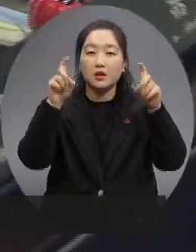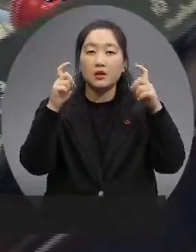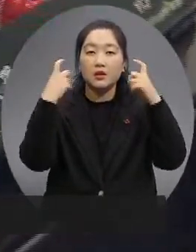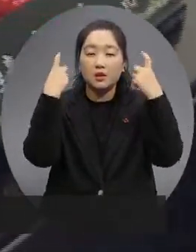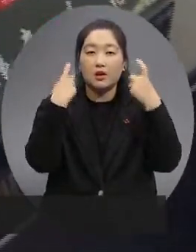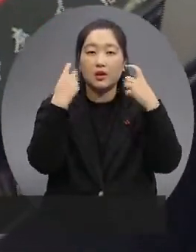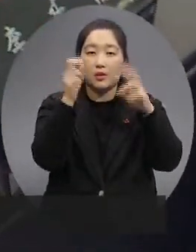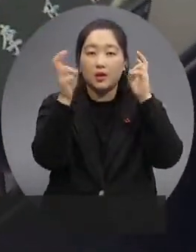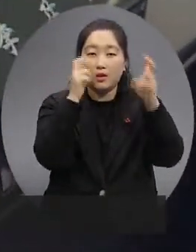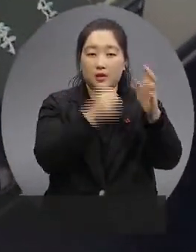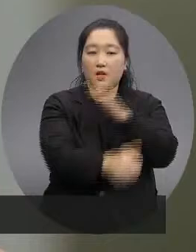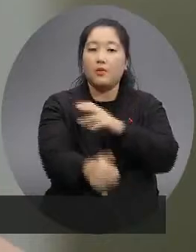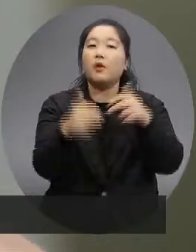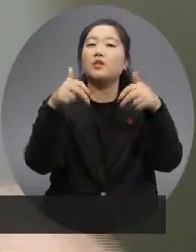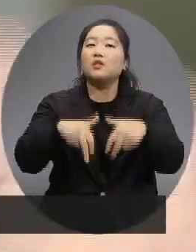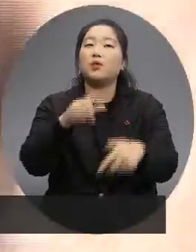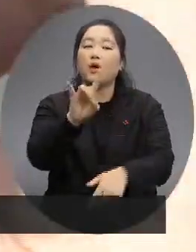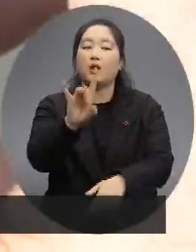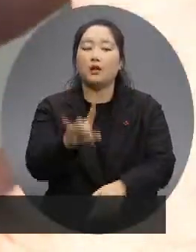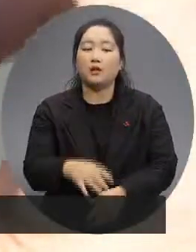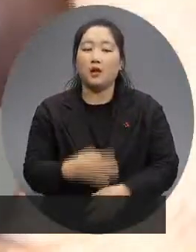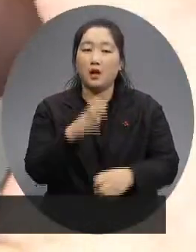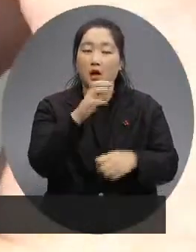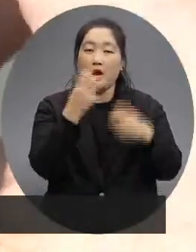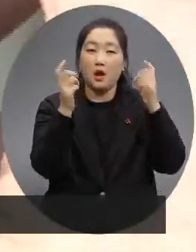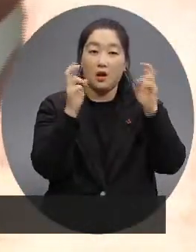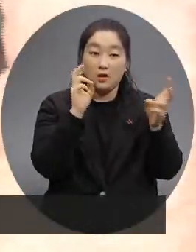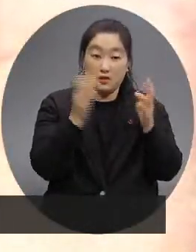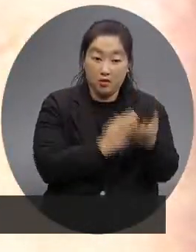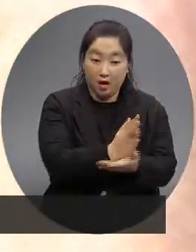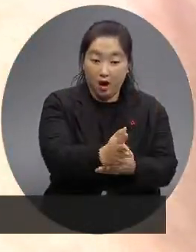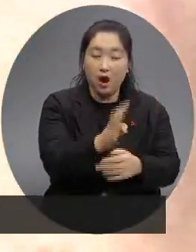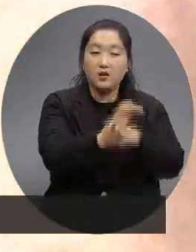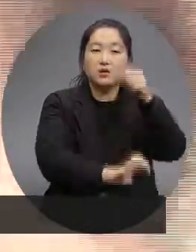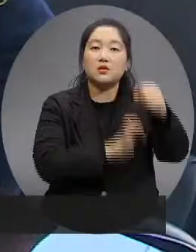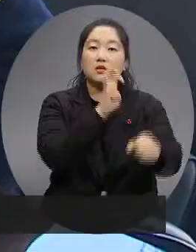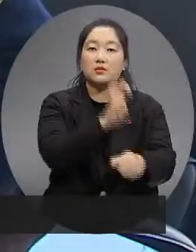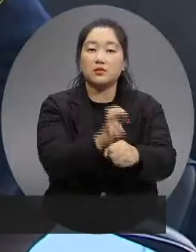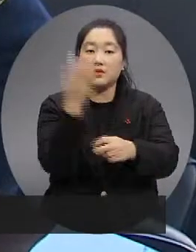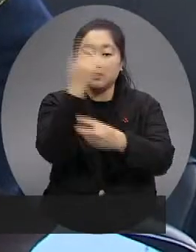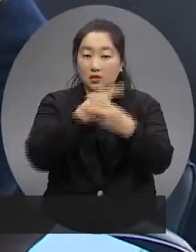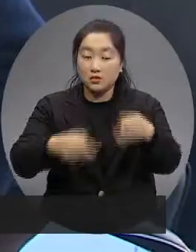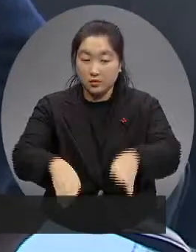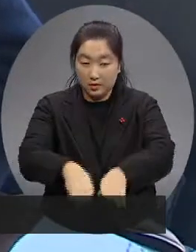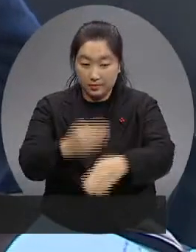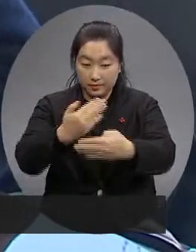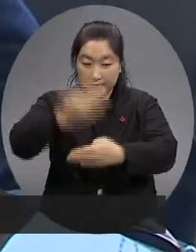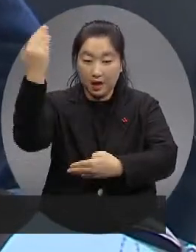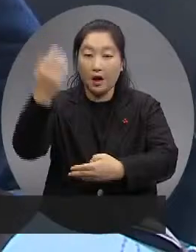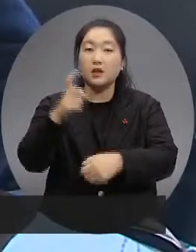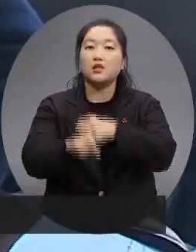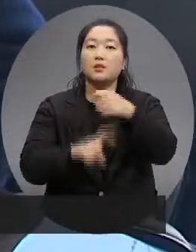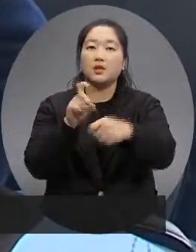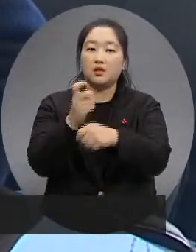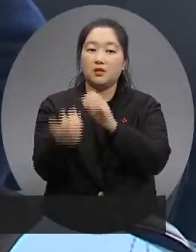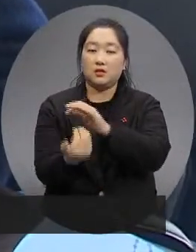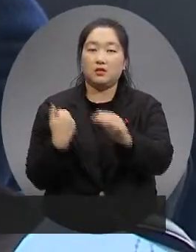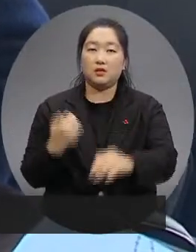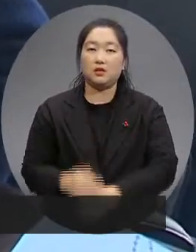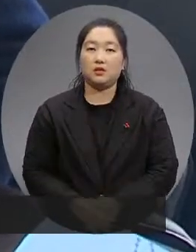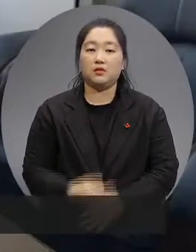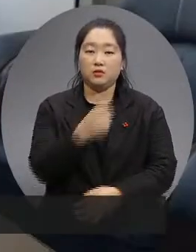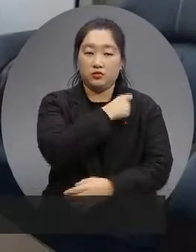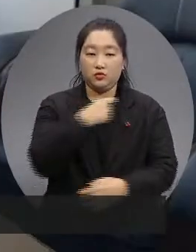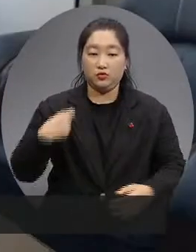직원입니다. 40년 넘게 여행업을 해왔는데 청주에 여행사를 연 건 11년 전이었습니다.